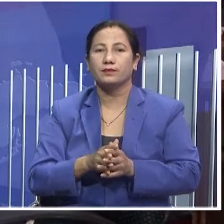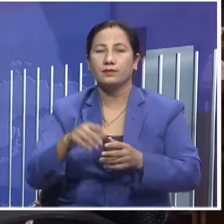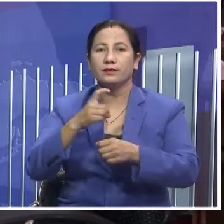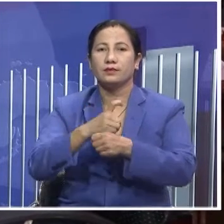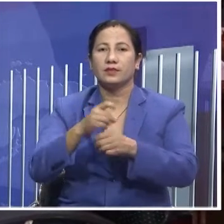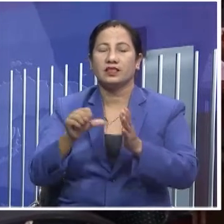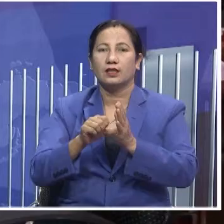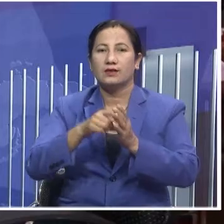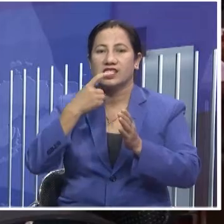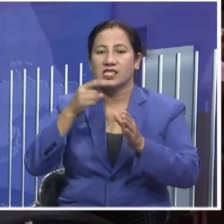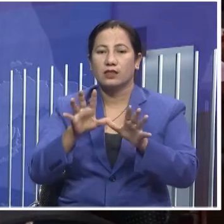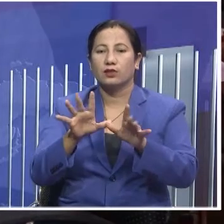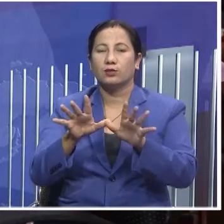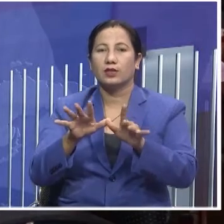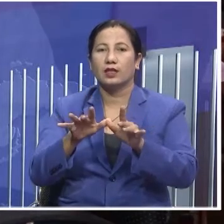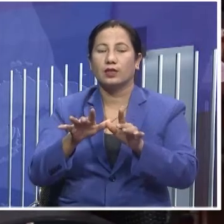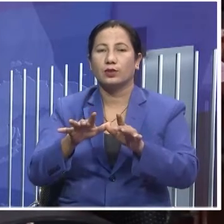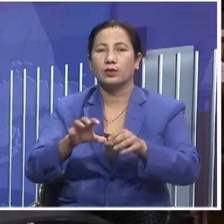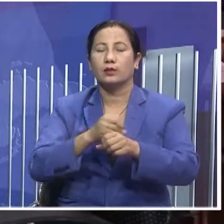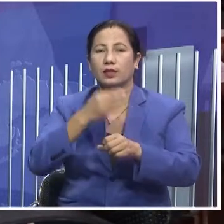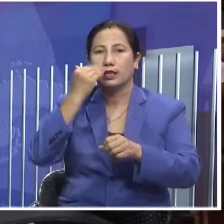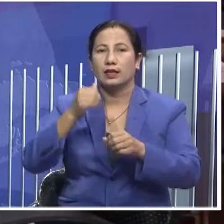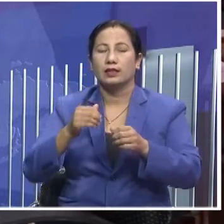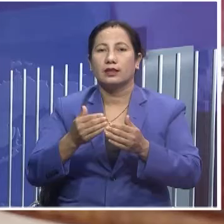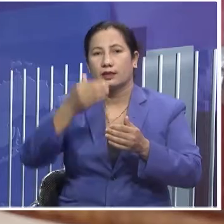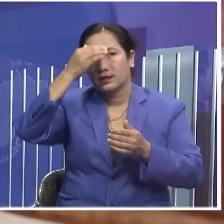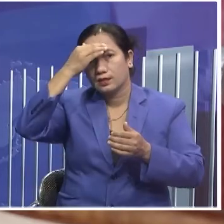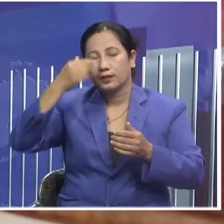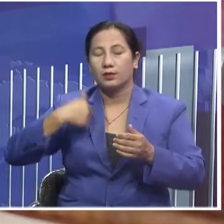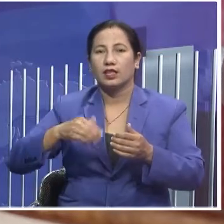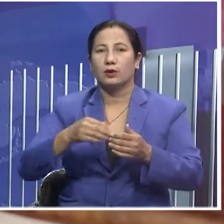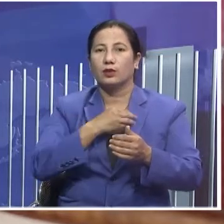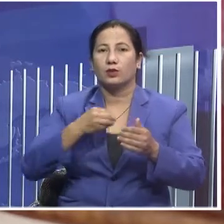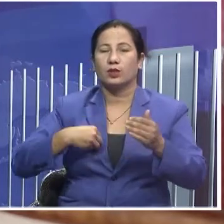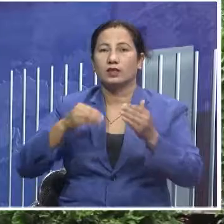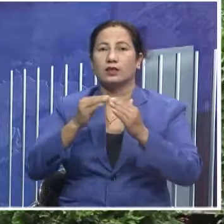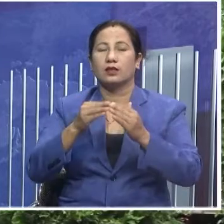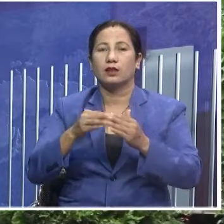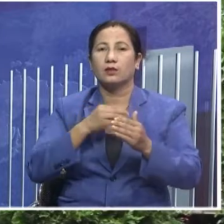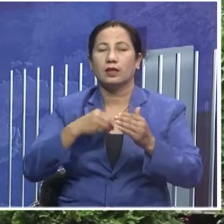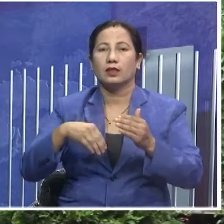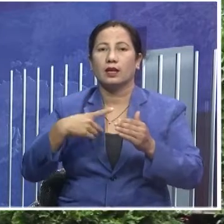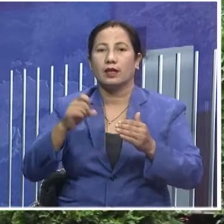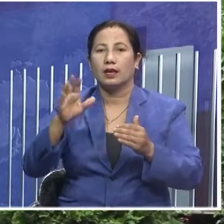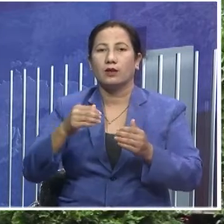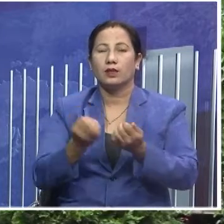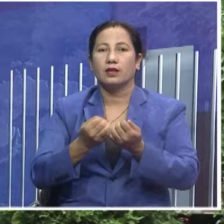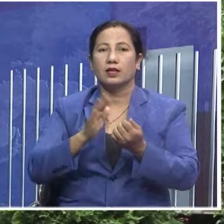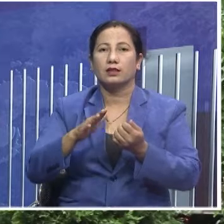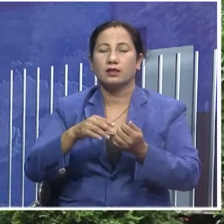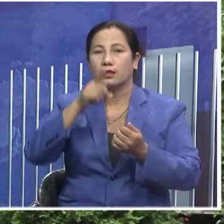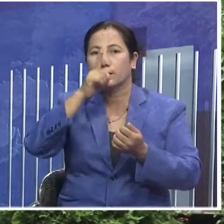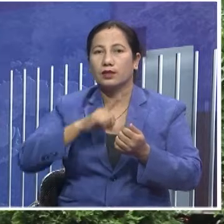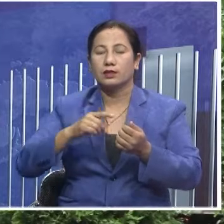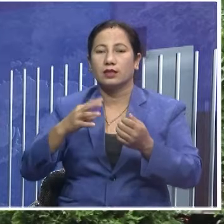गुल्मी जिल्लामा सेतो पुतलीको सङ्क्रमणका कारण बिरामीहरू स्वास्थ्य संस्थाहरूमा उपचारको लागि आउने गरेका छन्।